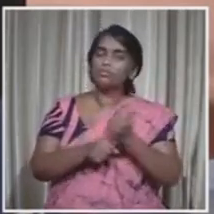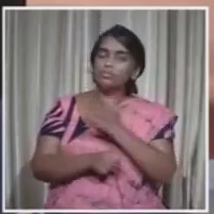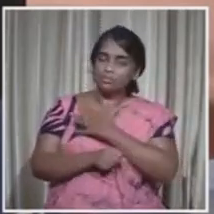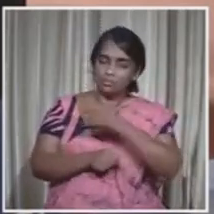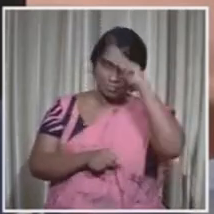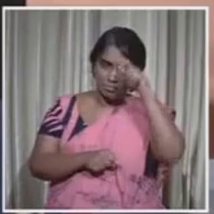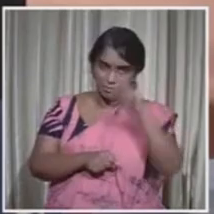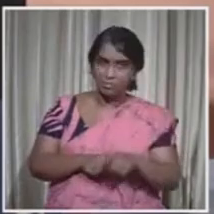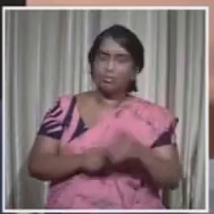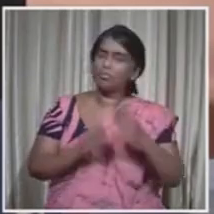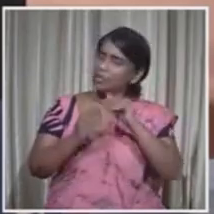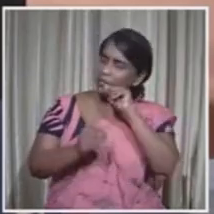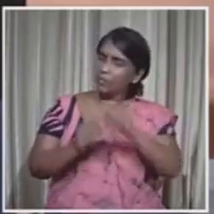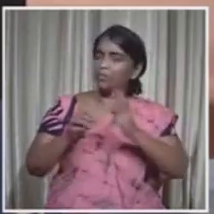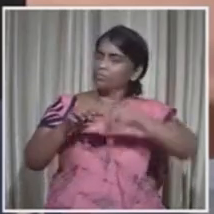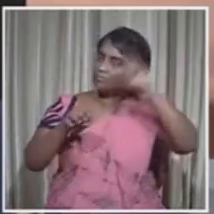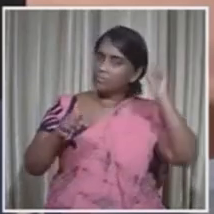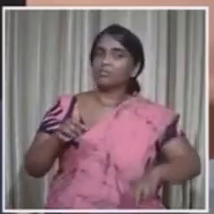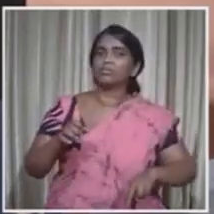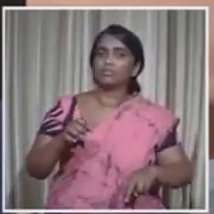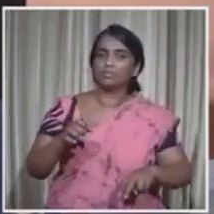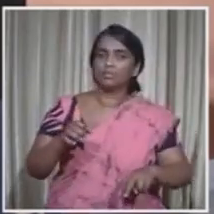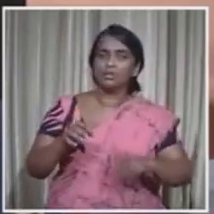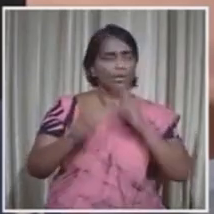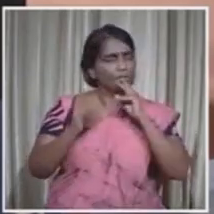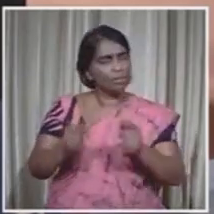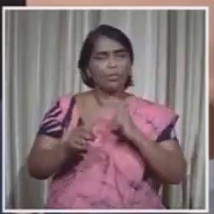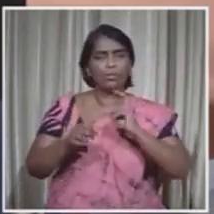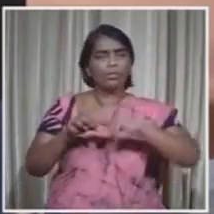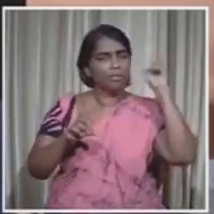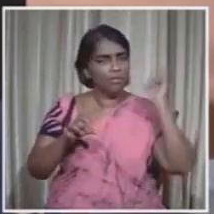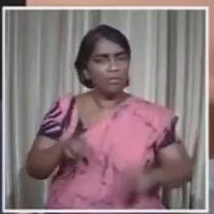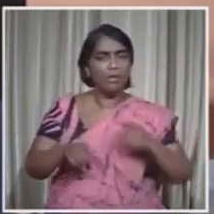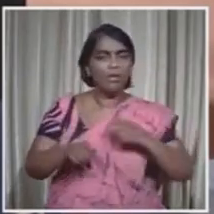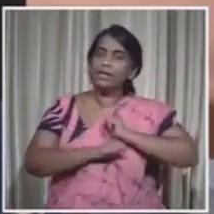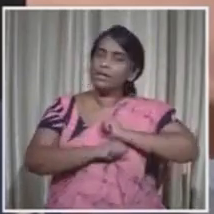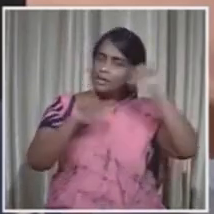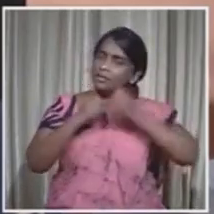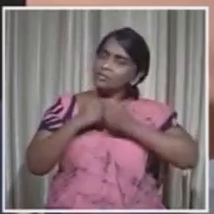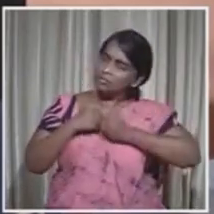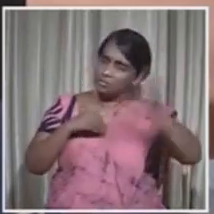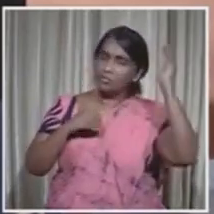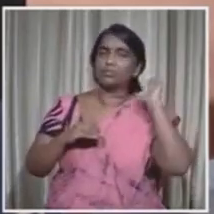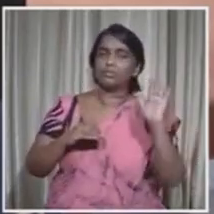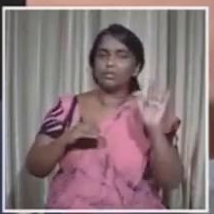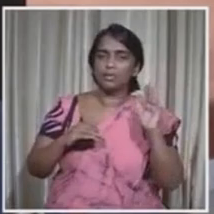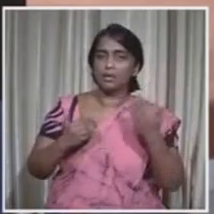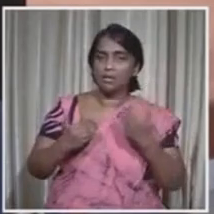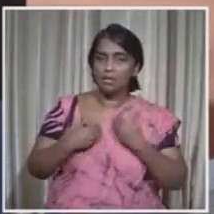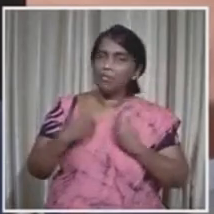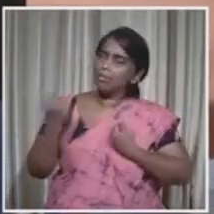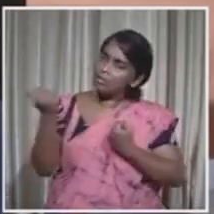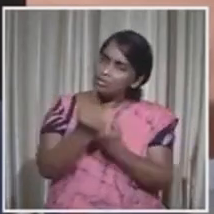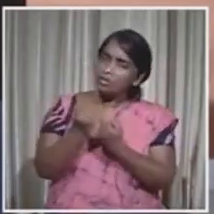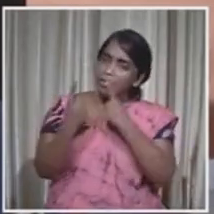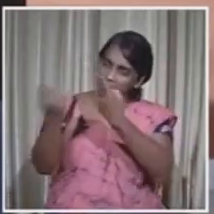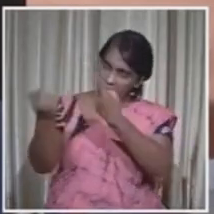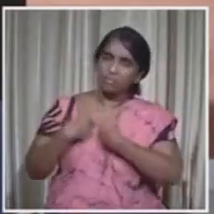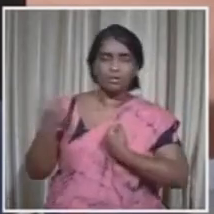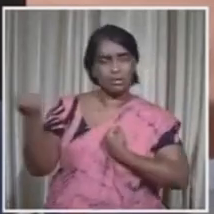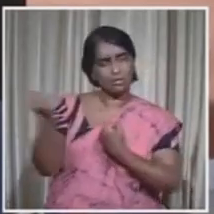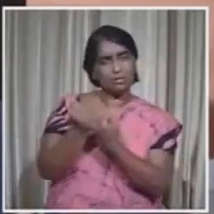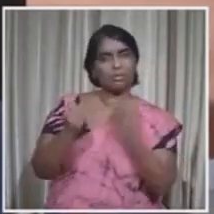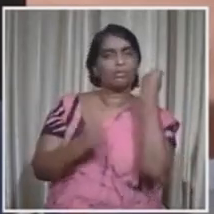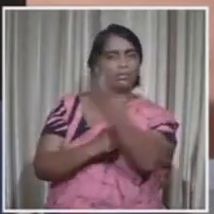රාජපක්ෂ මහත්තයා වහාම ඉල්ලා අස් වෙන්න ඕනේ. වහාම ඉල්ලා අස් වෙනකල් මේ උද්ඝෝෂණය කරන්න ඕනේ. අපෙන් කරන්න දෙයක් කියනවාද කියන්න අපි සහයෝගය